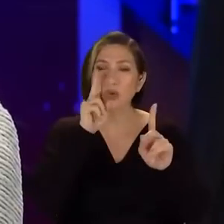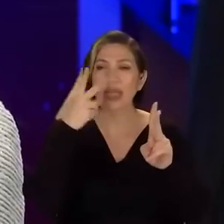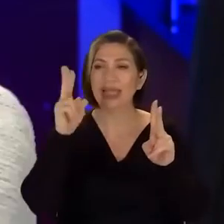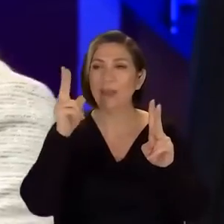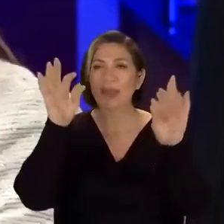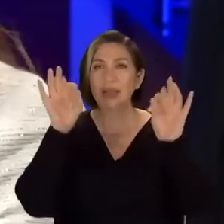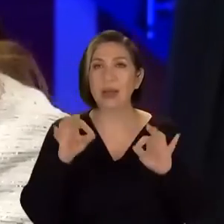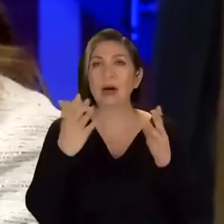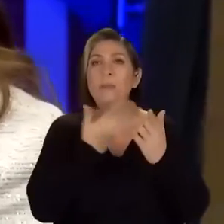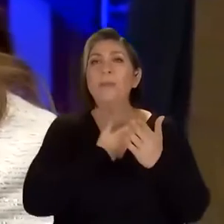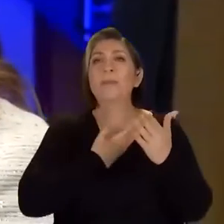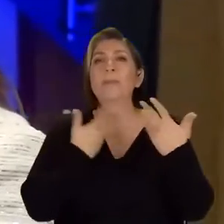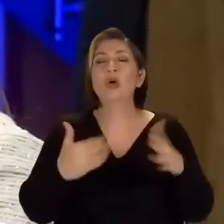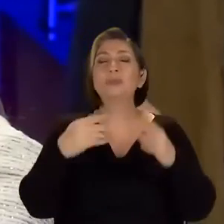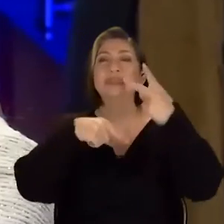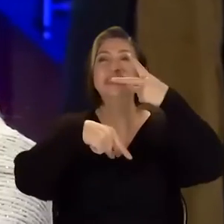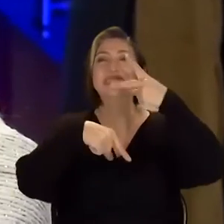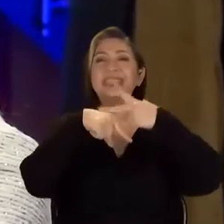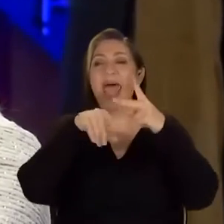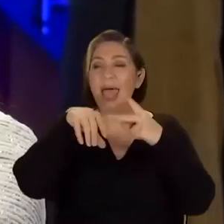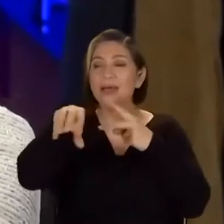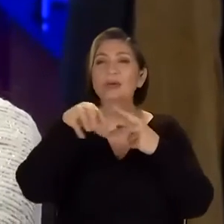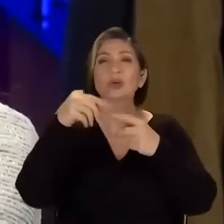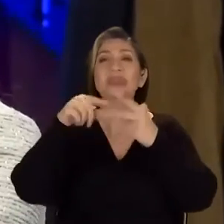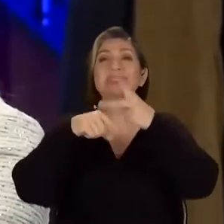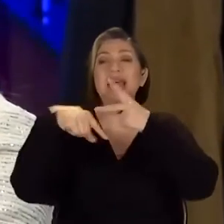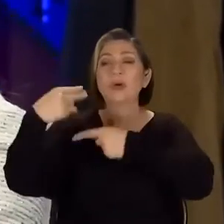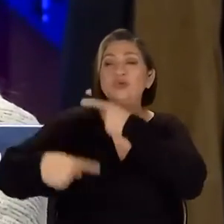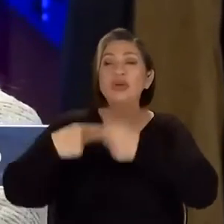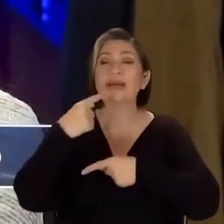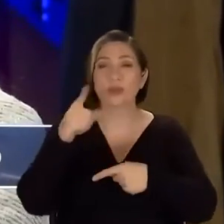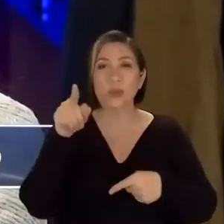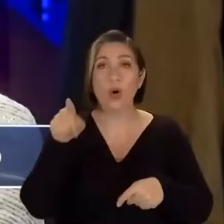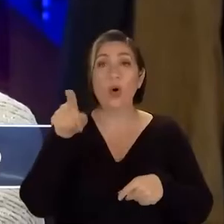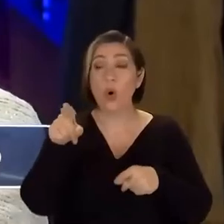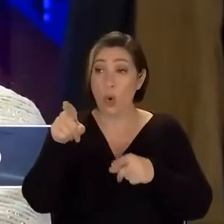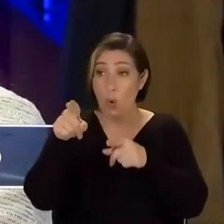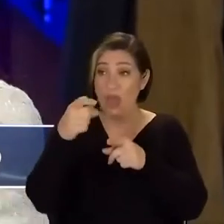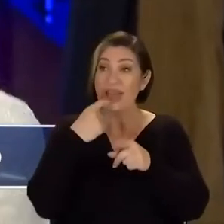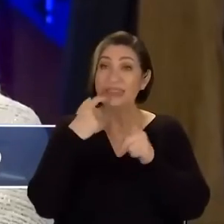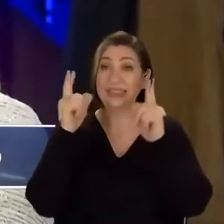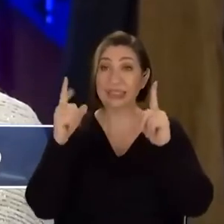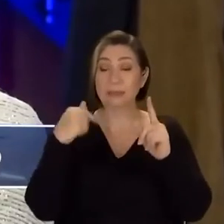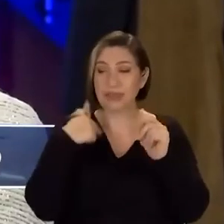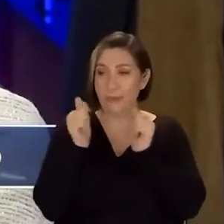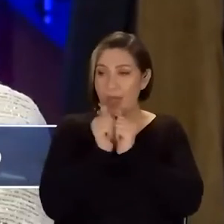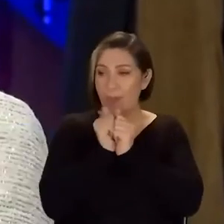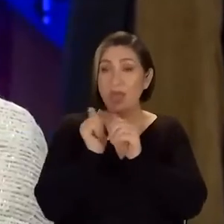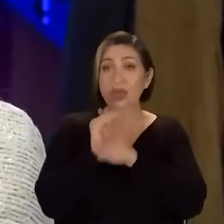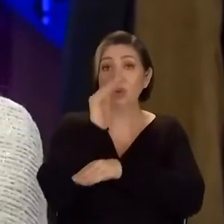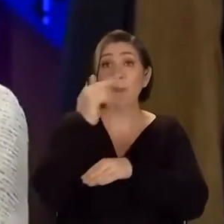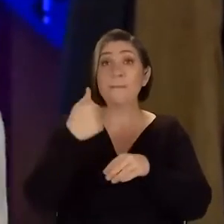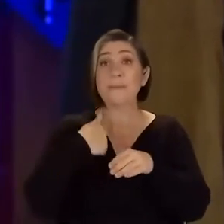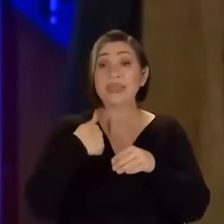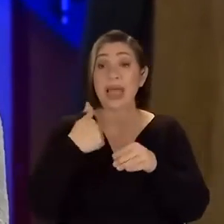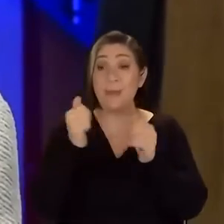jenerasyon var. Bayılıyorum. Z jenerasyonu deniyor bunlara. Z jenerasyonu denen nesil şu an bizlerle beraber yaşıyorlar.